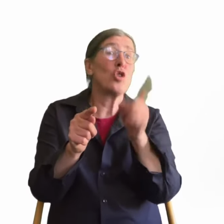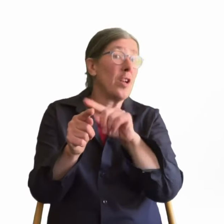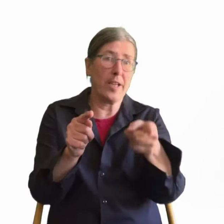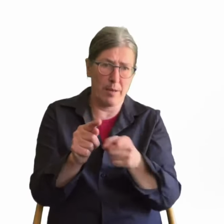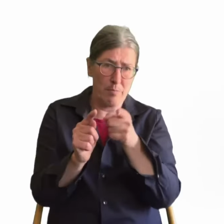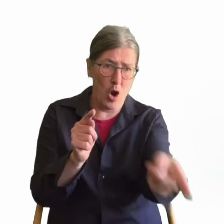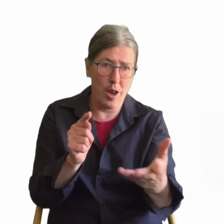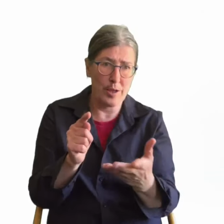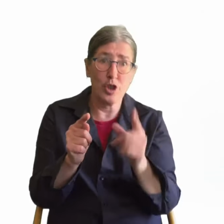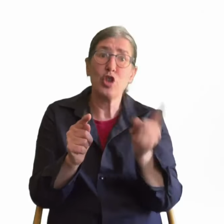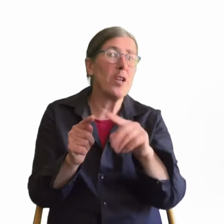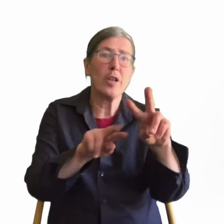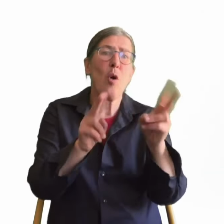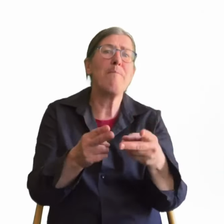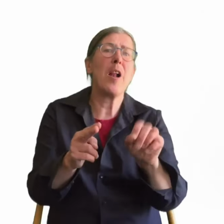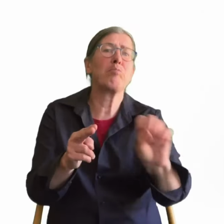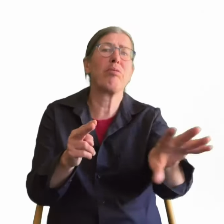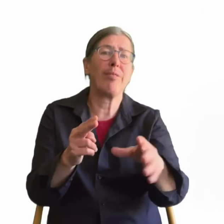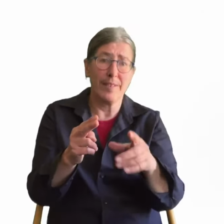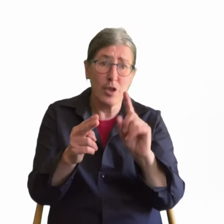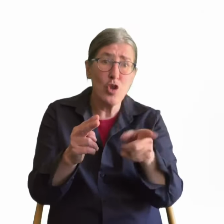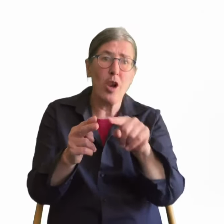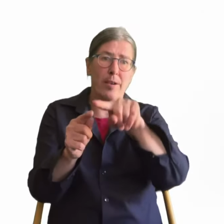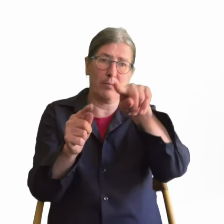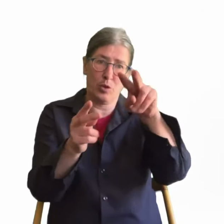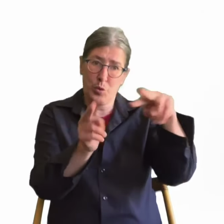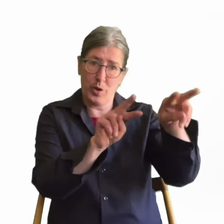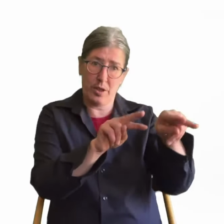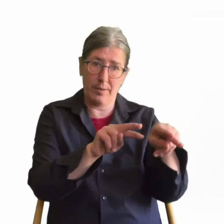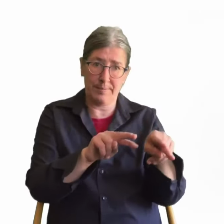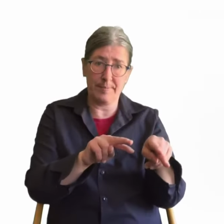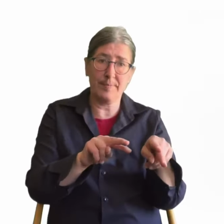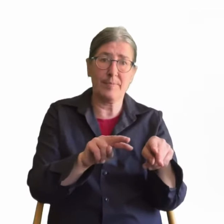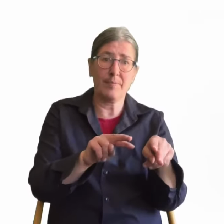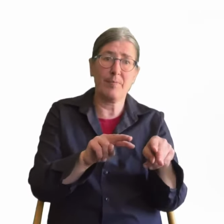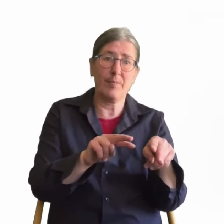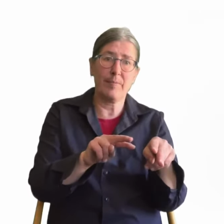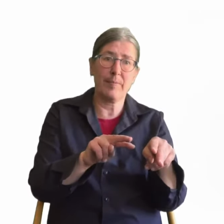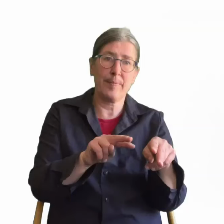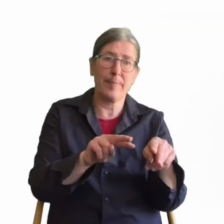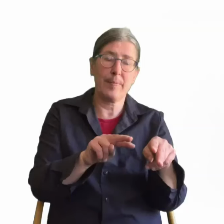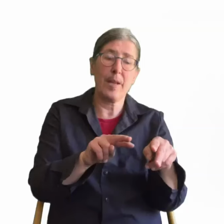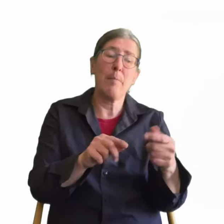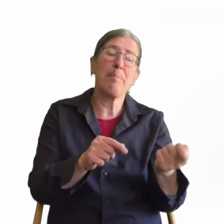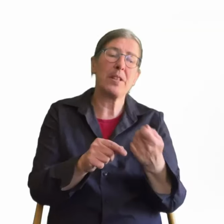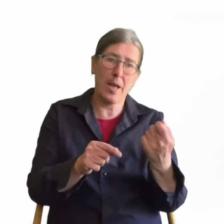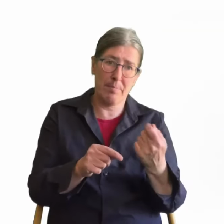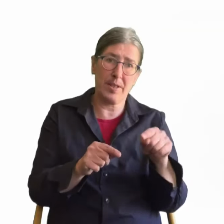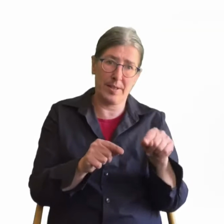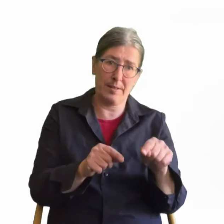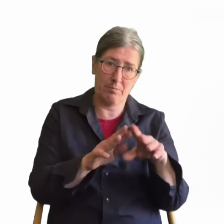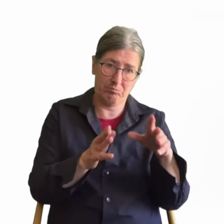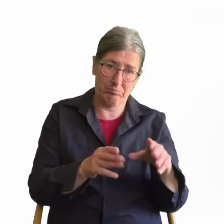nicht im Müll bzw. in der Umwelt landen, sondern wieder zurückgeführt werden zu